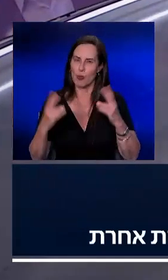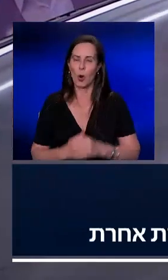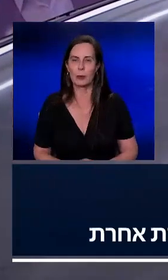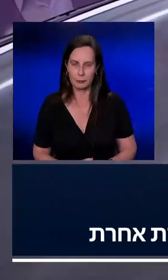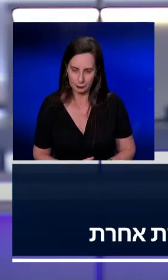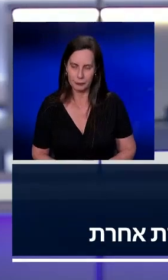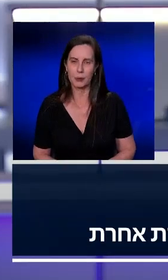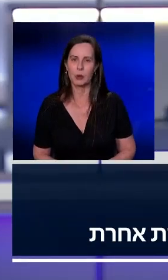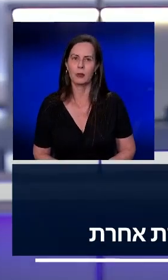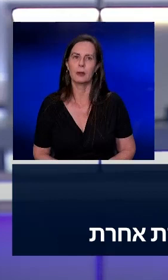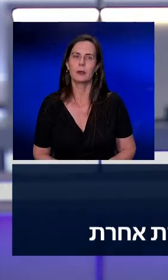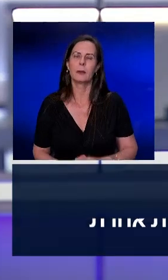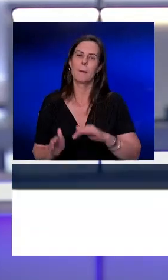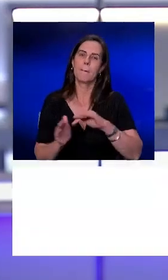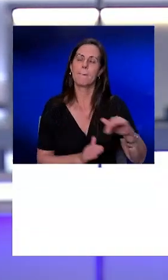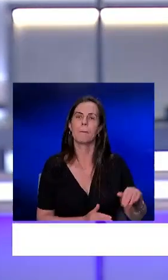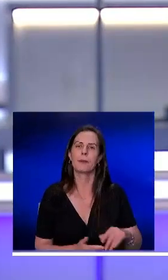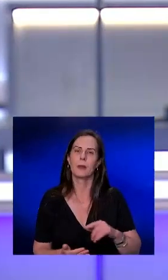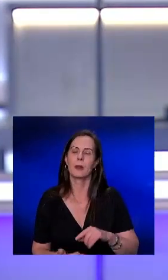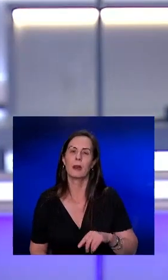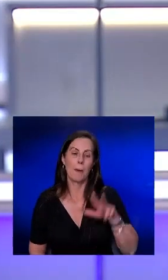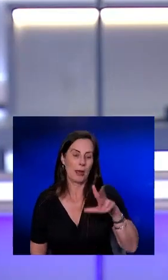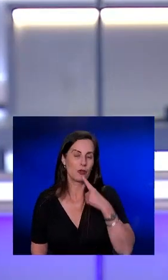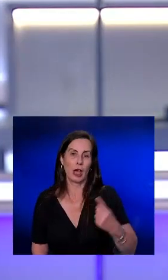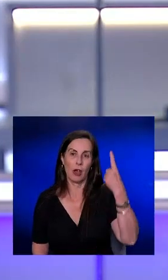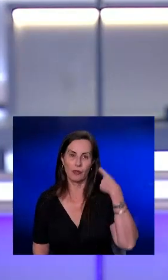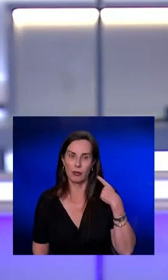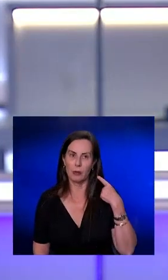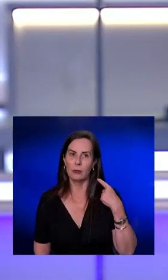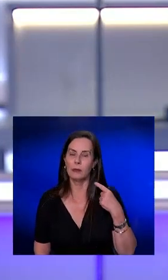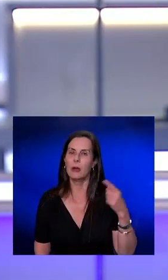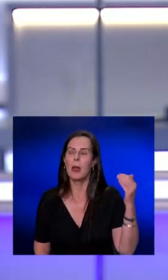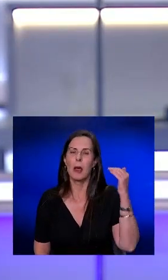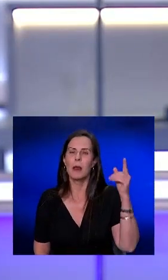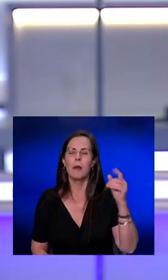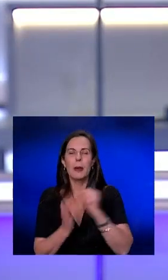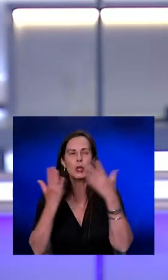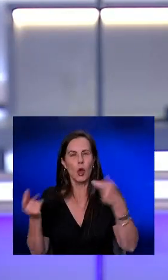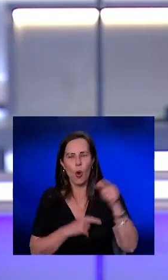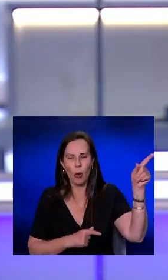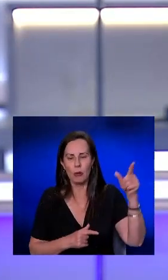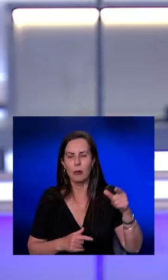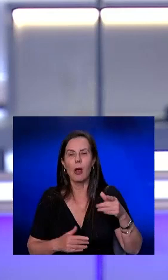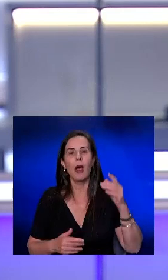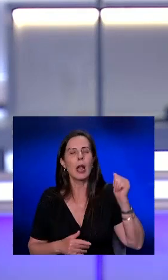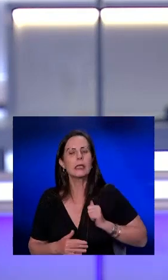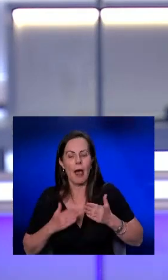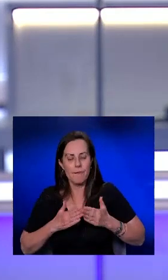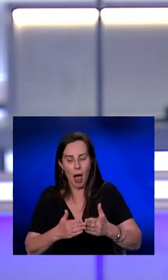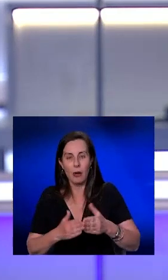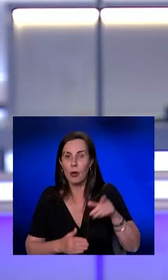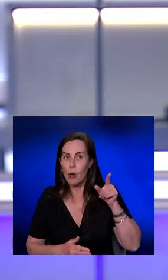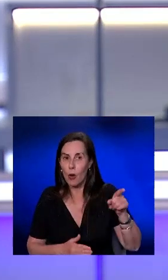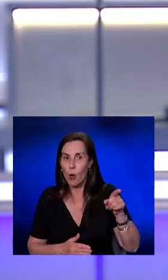רבה. בחודש מרס, בשנה שעברה, נחשף בוול סטריט ג'ורנל מידע סודי מאוד על חיל הים הישראלי, שלפיו הוא